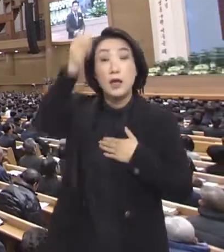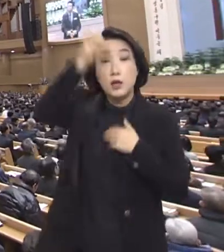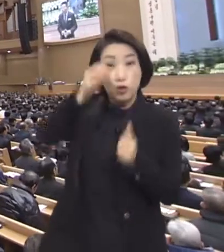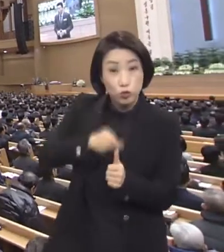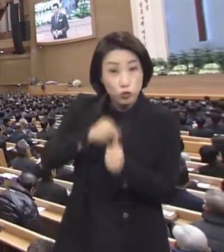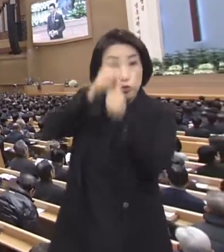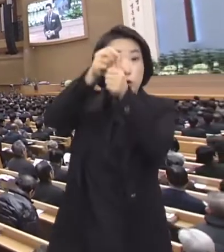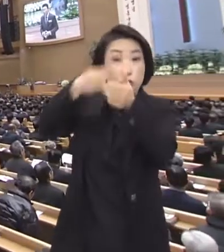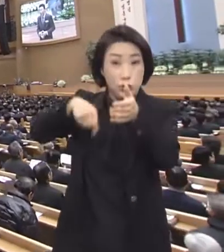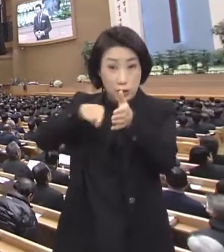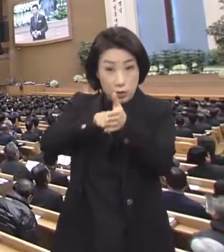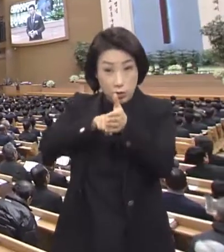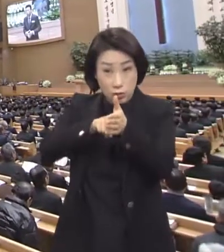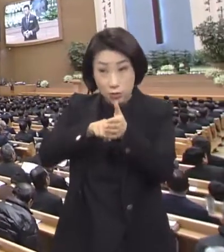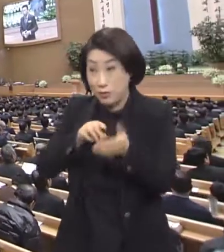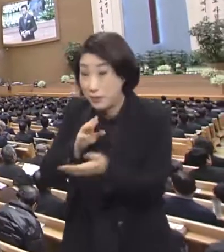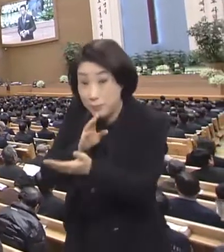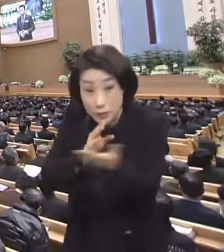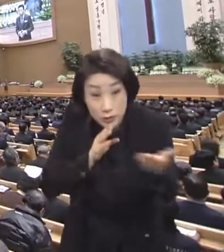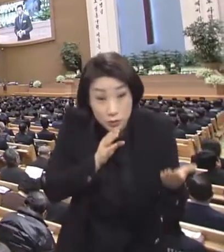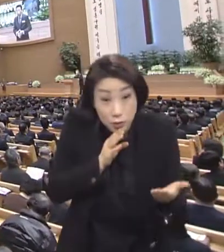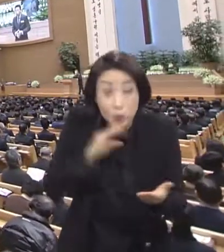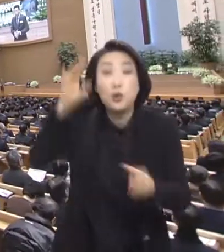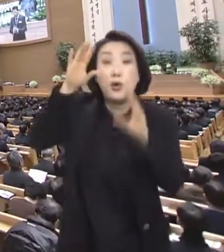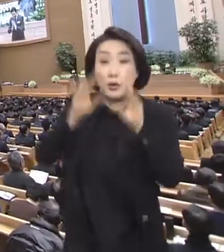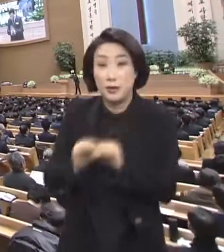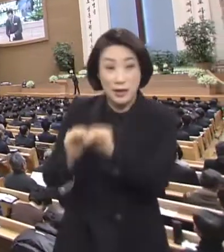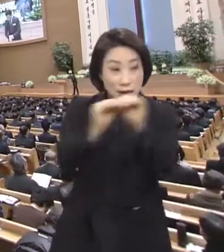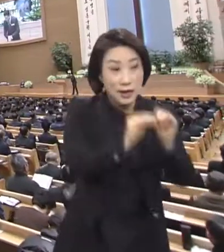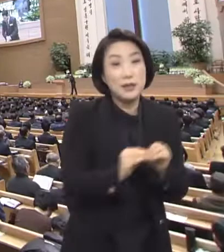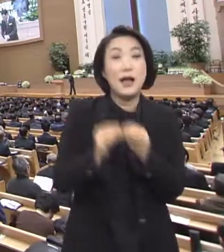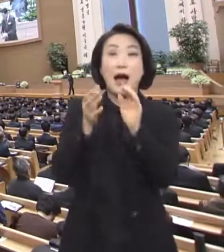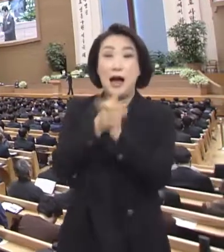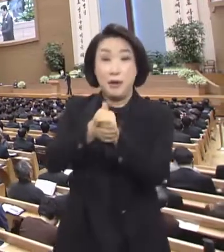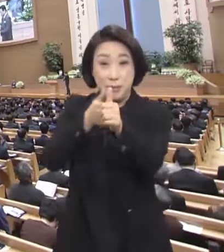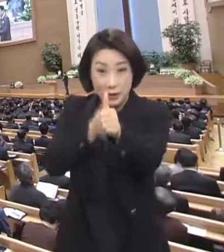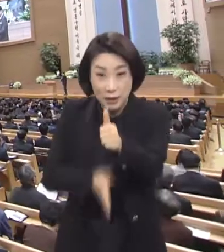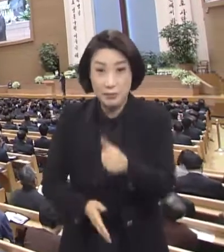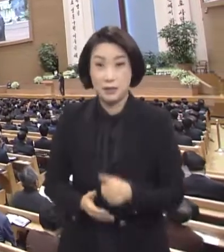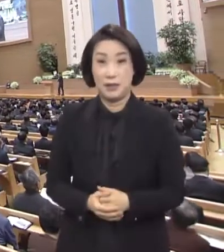살려내려 함이라는 사실에 동의하면 아멘합시다.